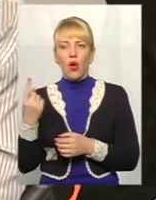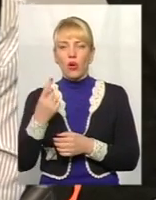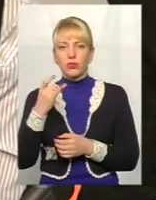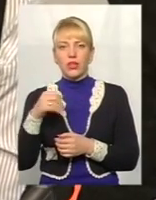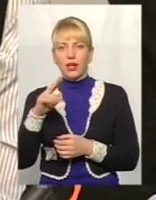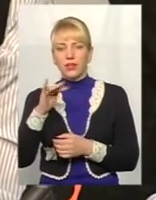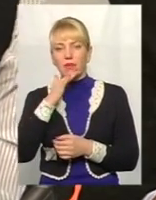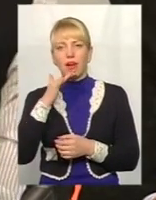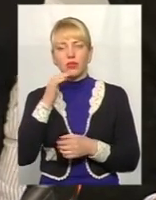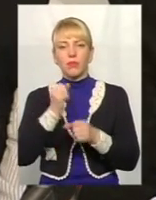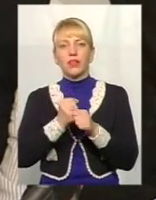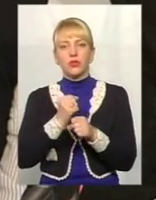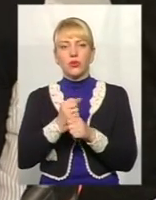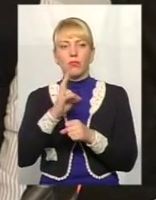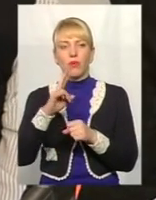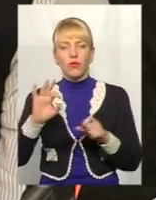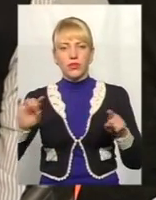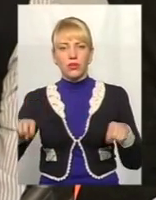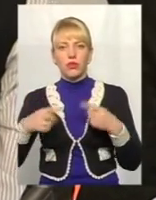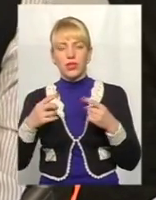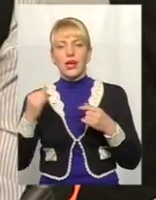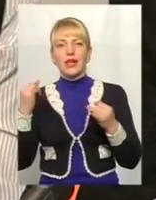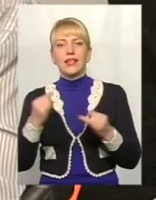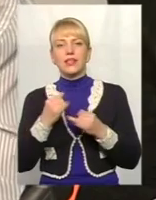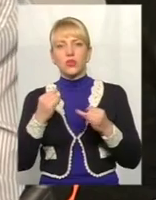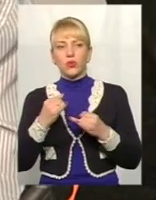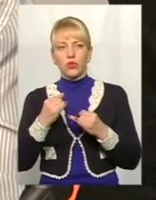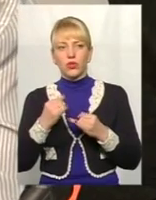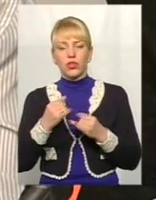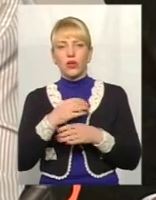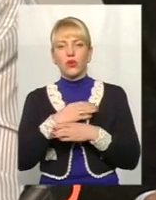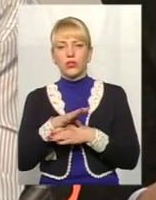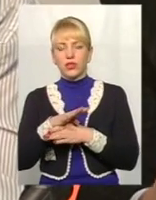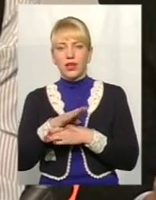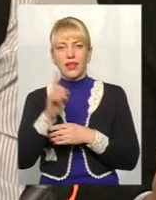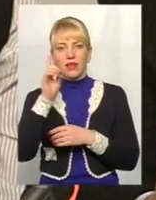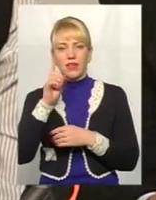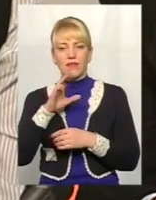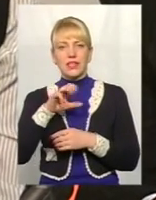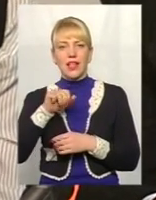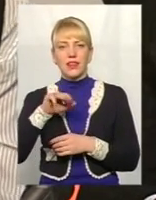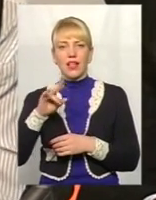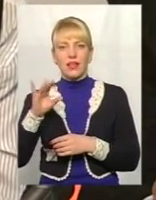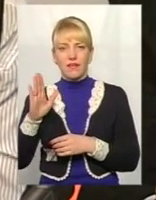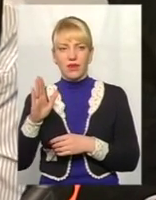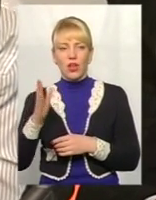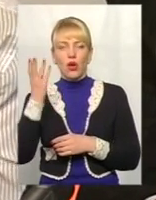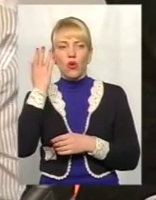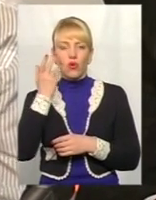багато працює по відродженню історії розстрілу євреїв в Сатанові, коли